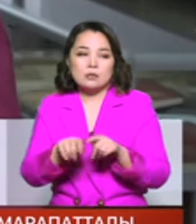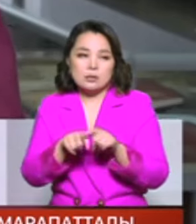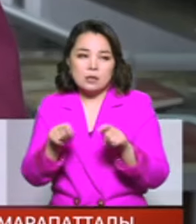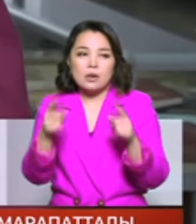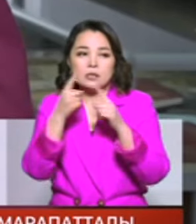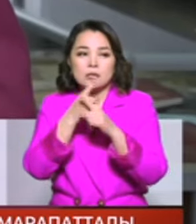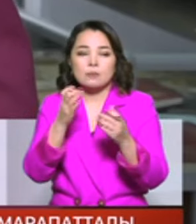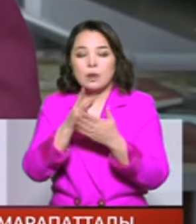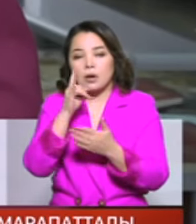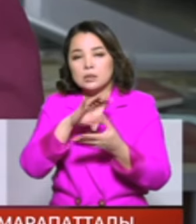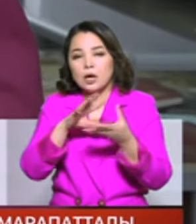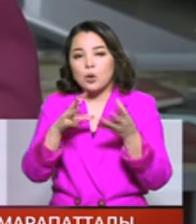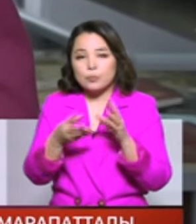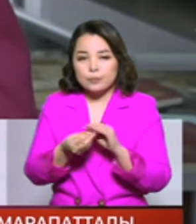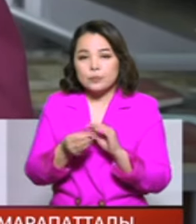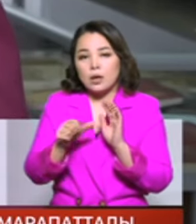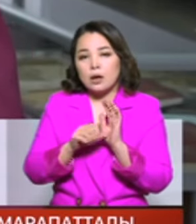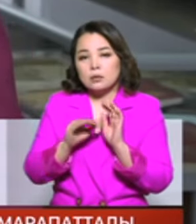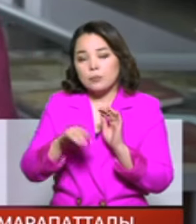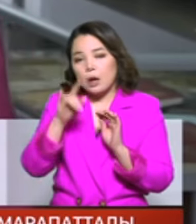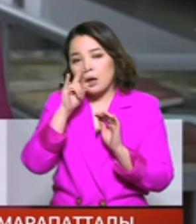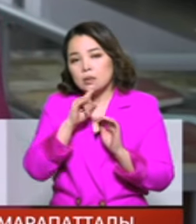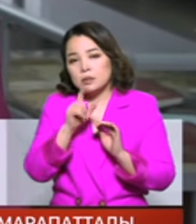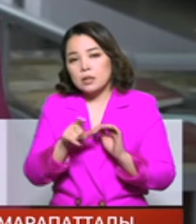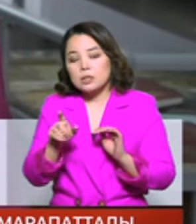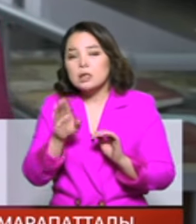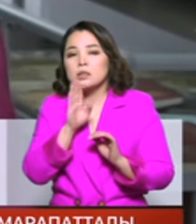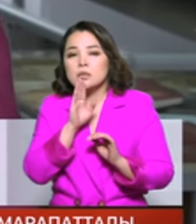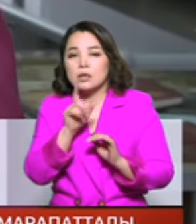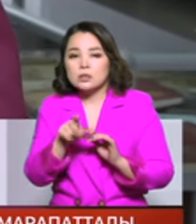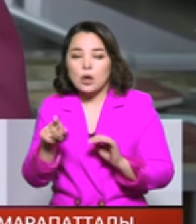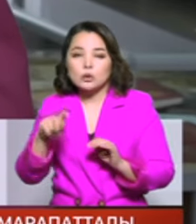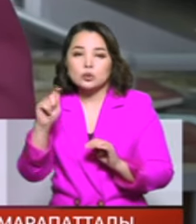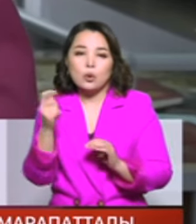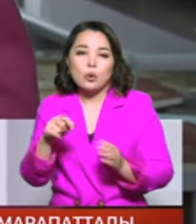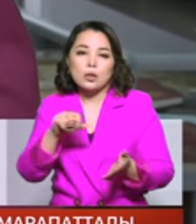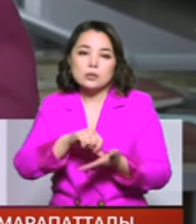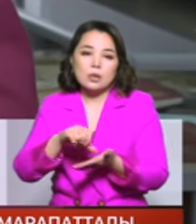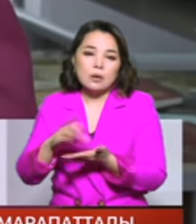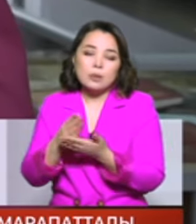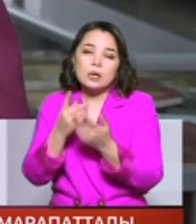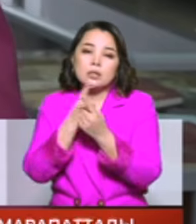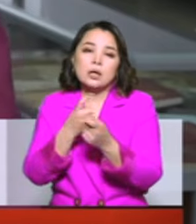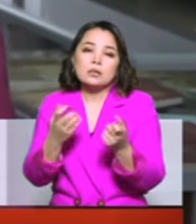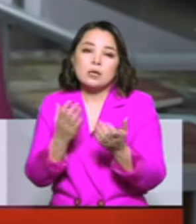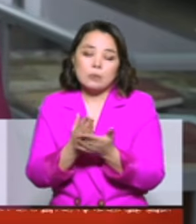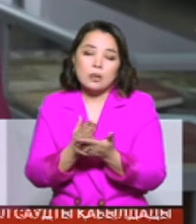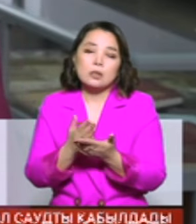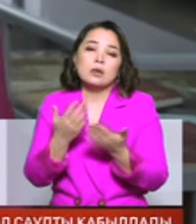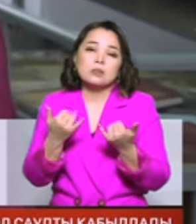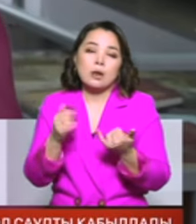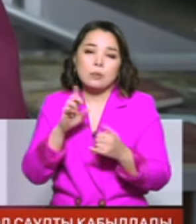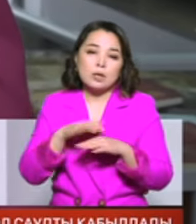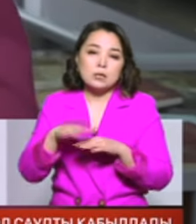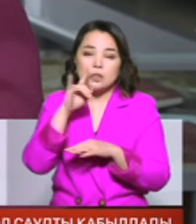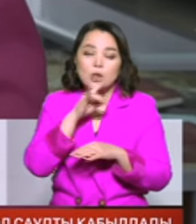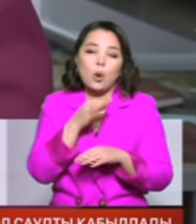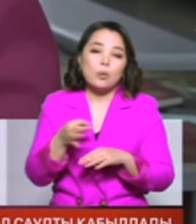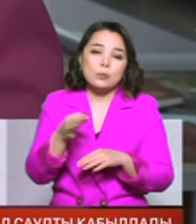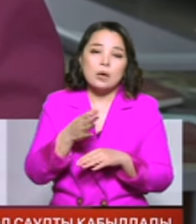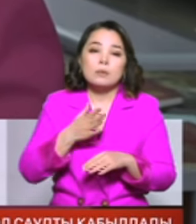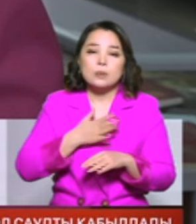Жалпы Қазақстан бойынша бізге қазір 6000 қазақ қыз келіншектер соғысқа қатысты деген мәліметіміз бар. Ал Батыс Қазақстан облысы